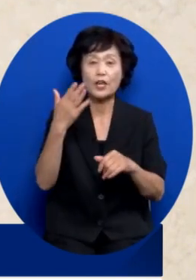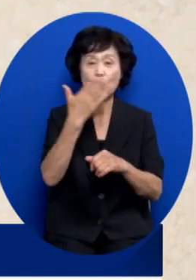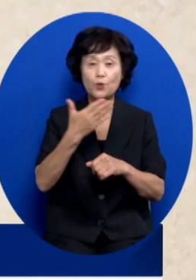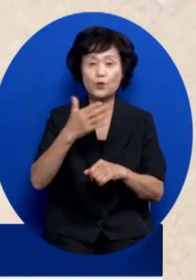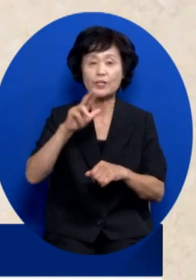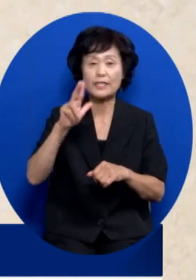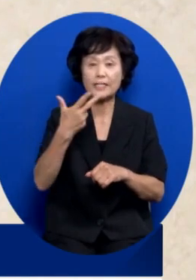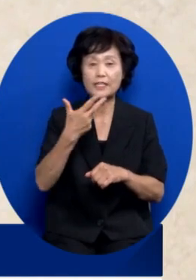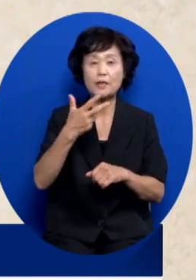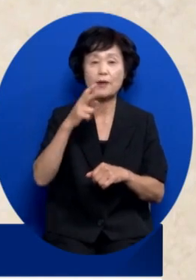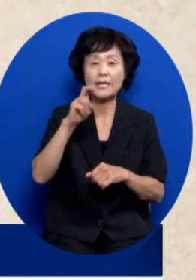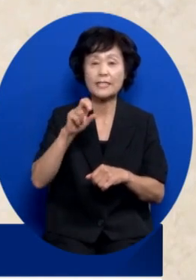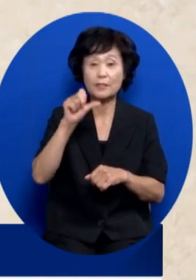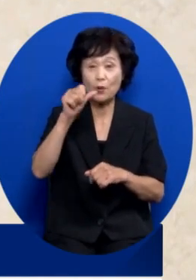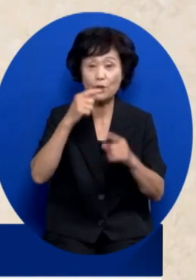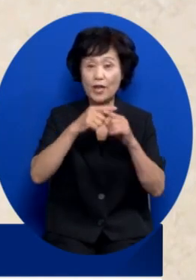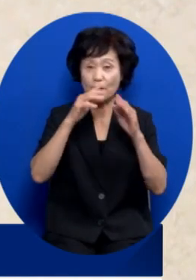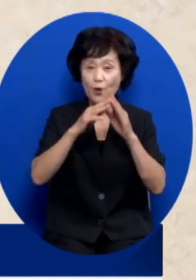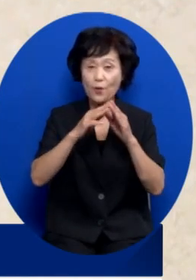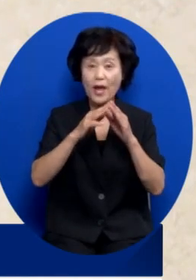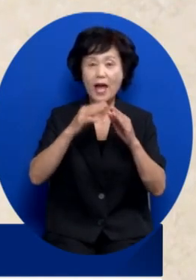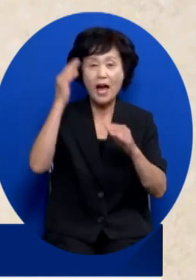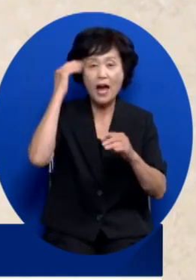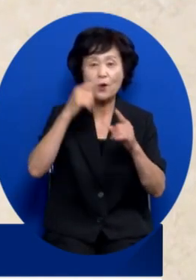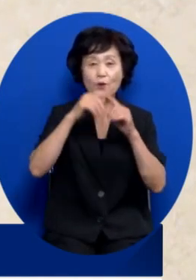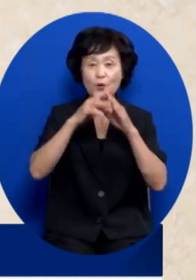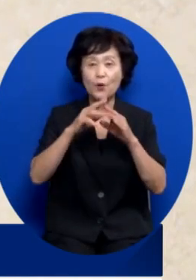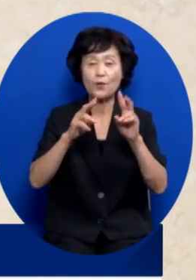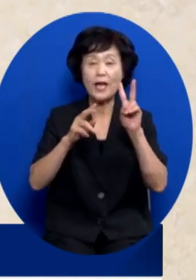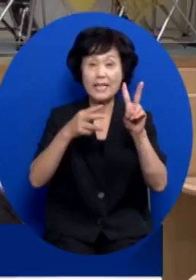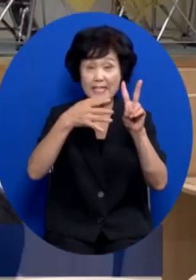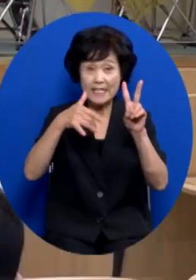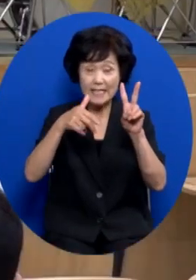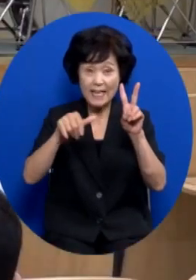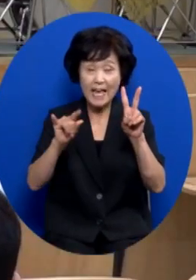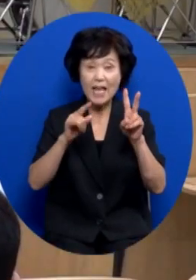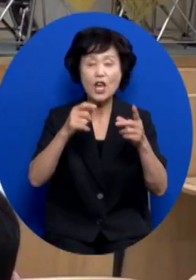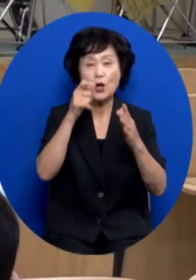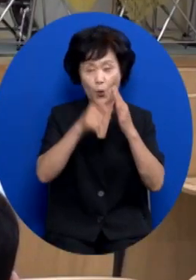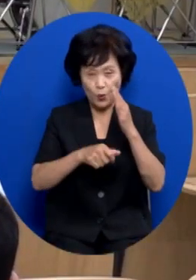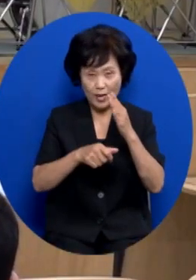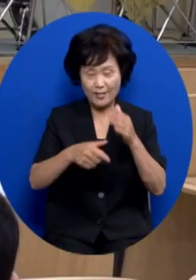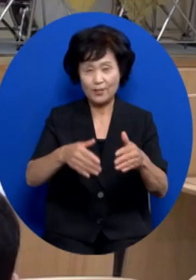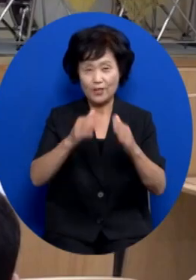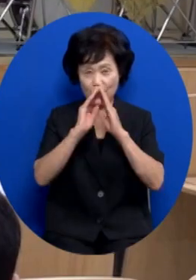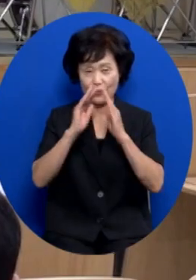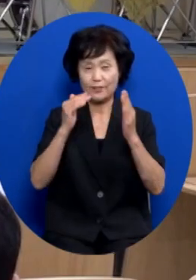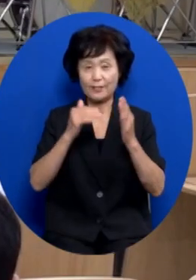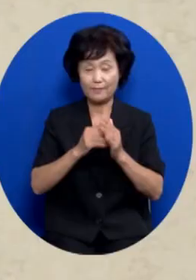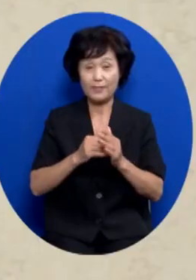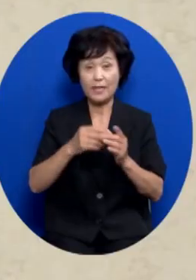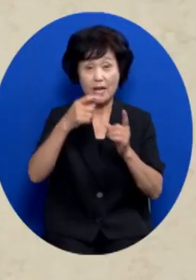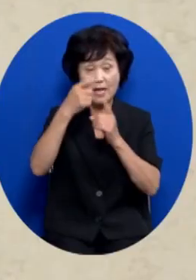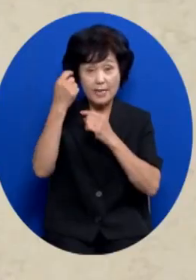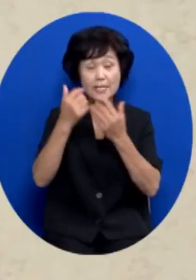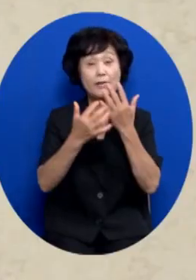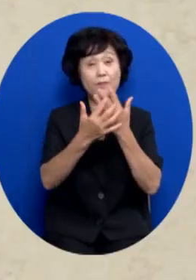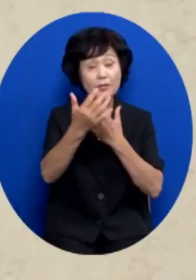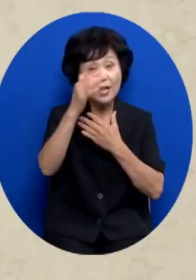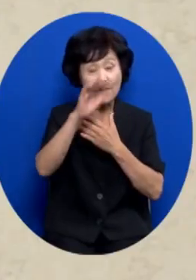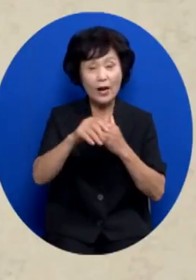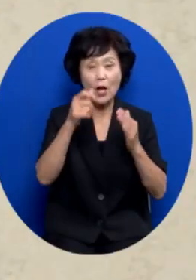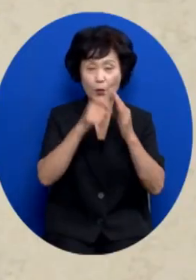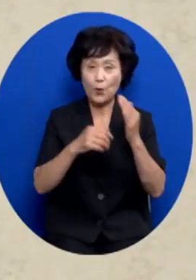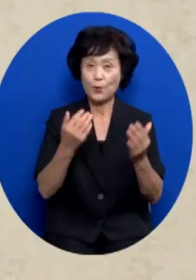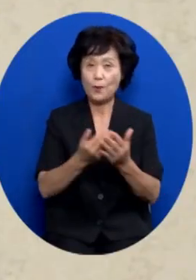9,725개 교회의 한국교회 2대 교단으로 도약했습니다. 기념대회 본부는 기념대회가 교단 발전을 가능케